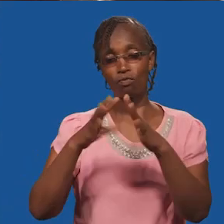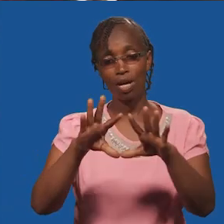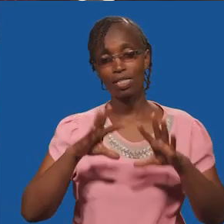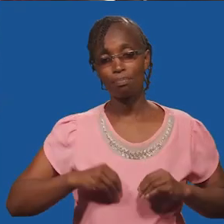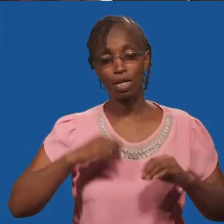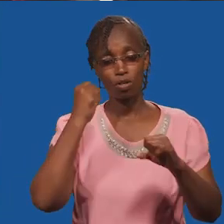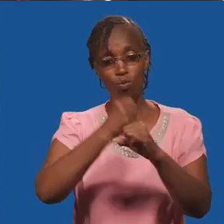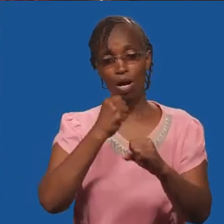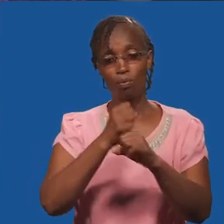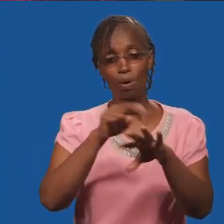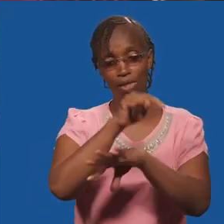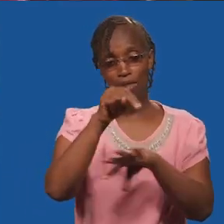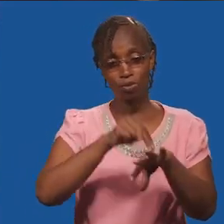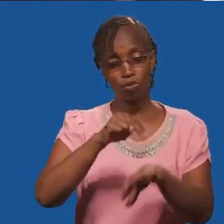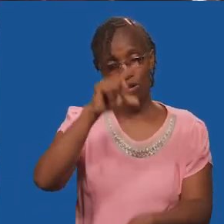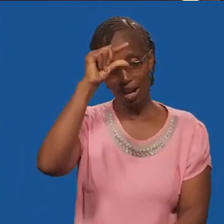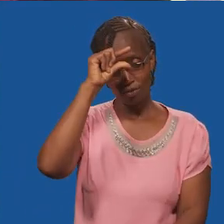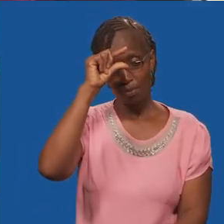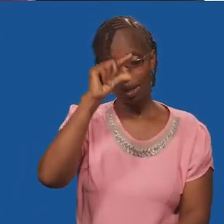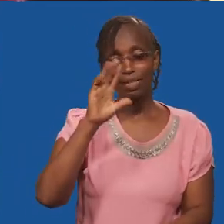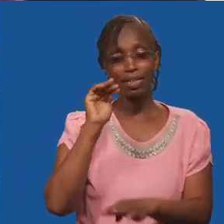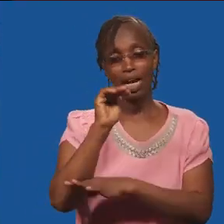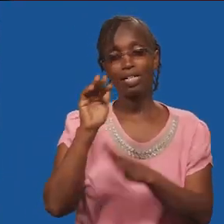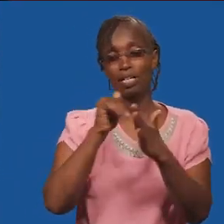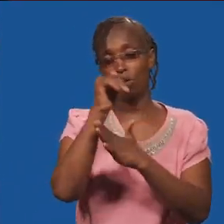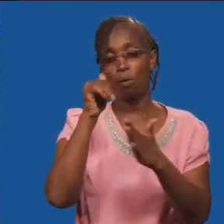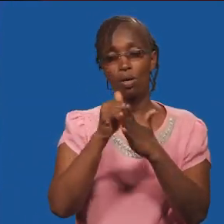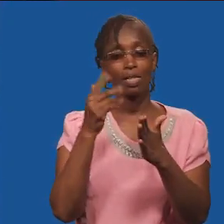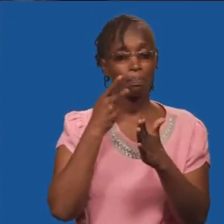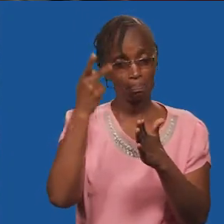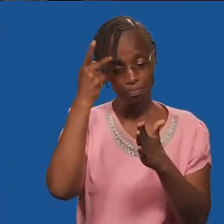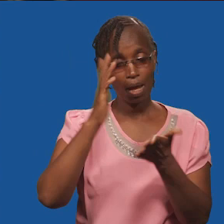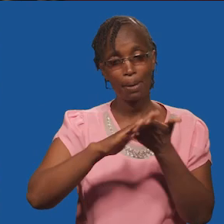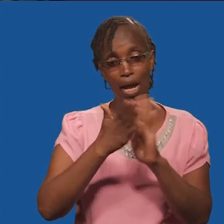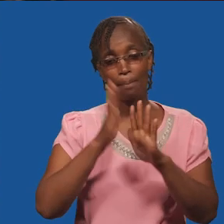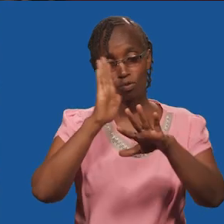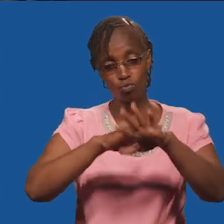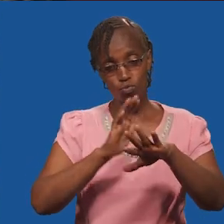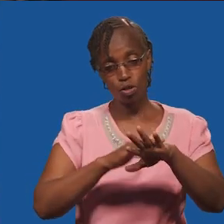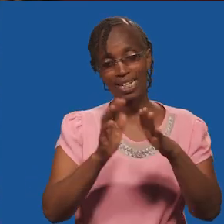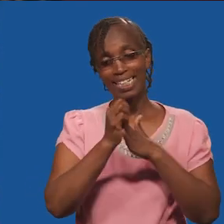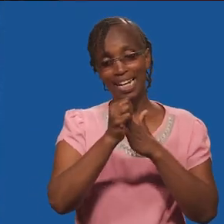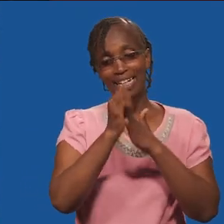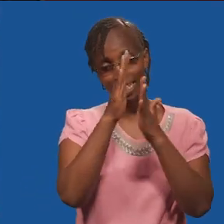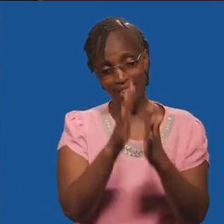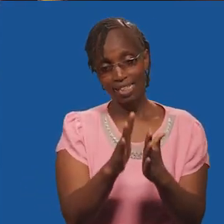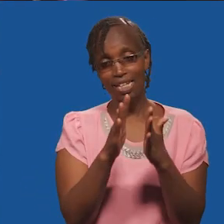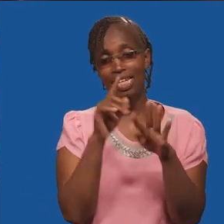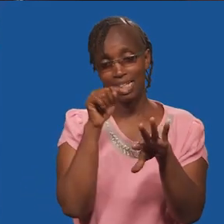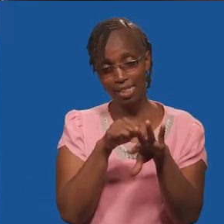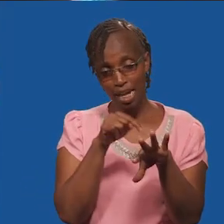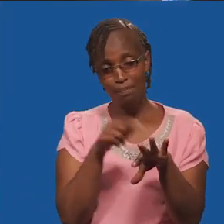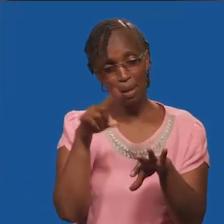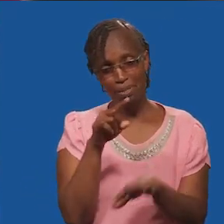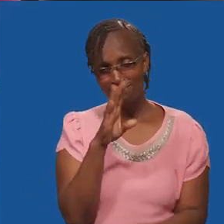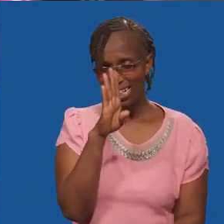kwa kushirikiana na serikali kuu pamoja na ile ya county, huku akiwataka wazazi wawe vielelezo kwa wana wao na